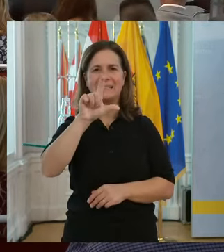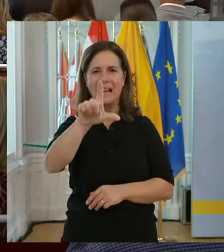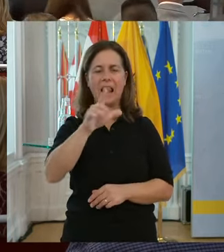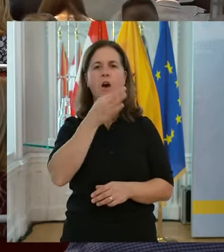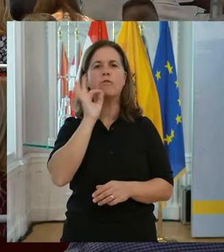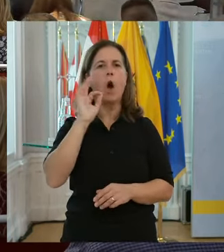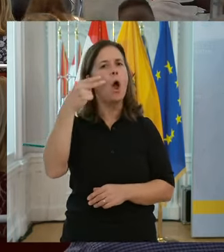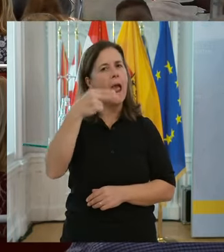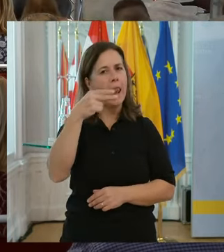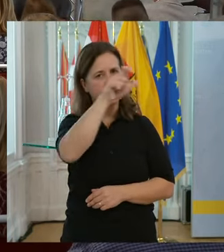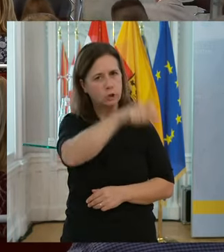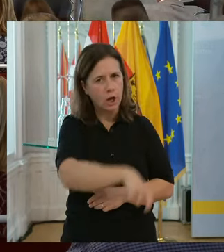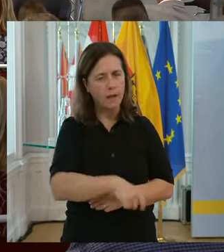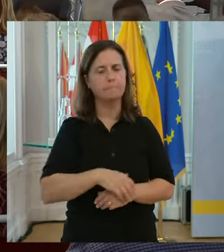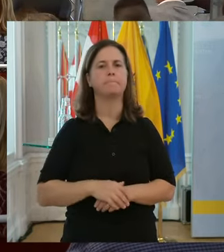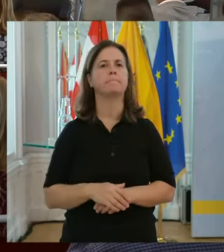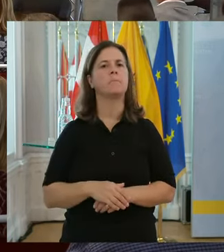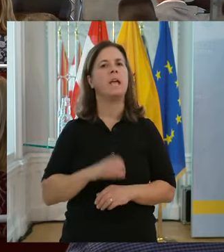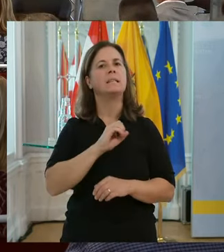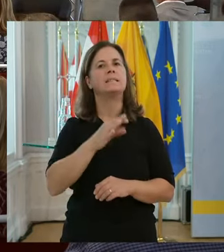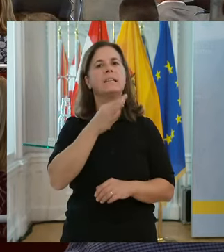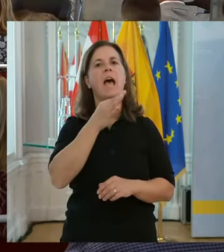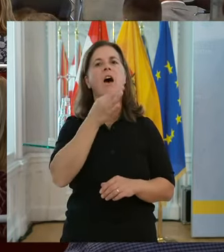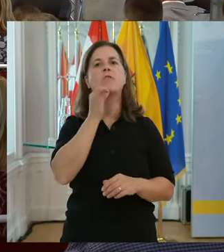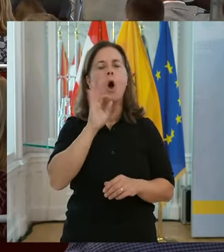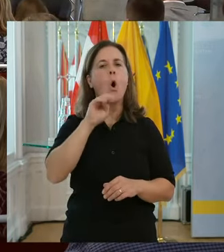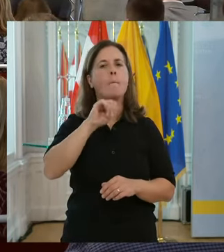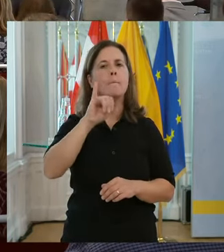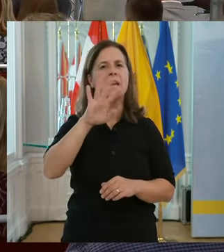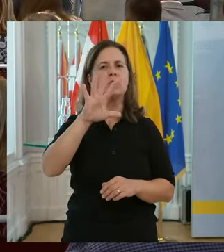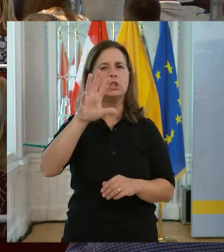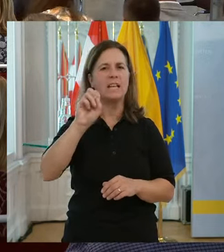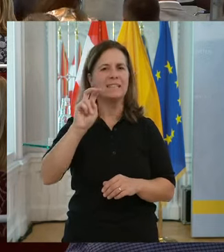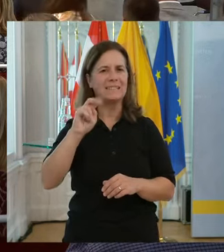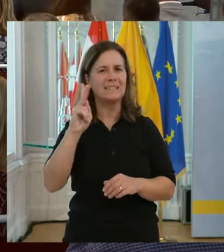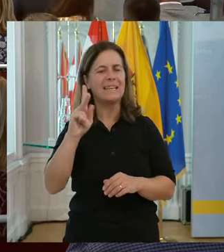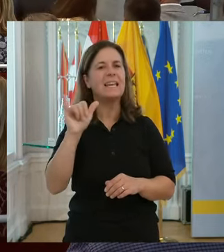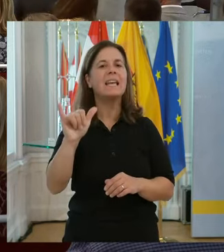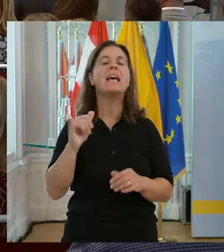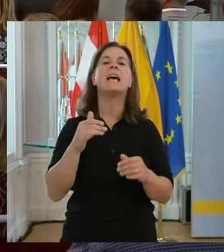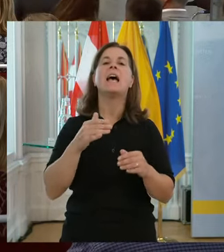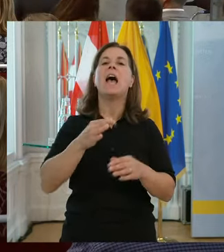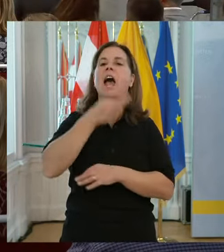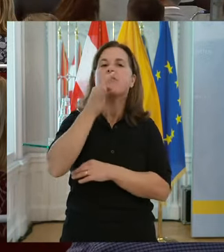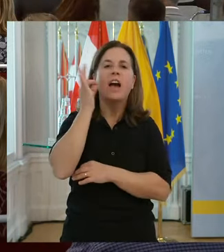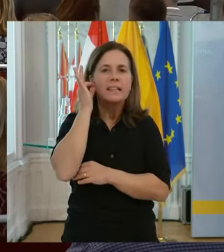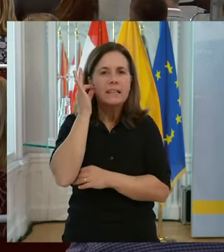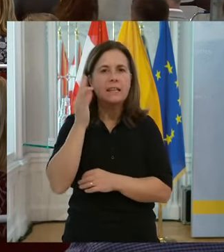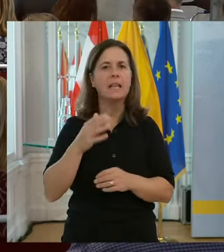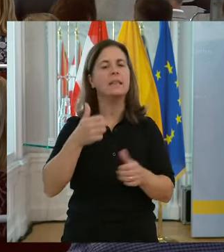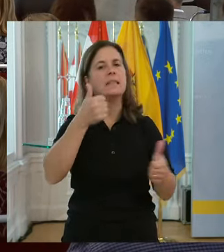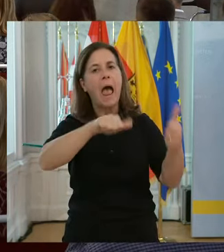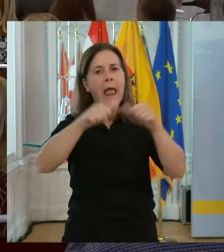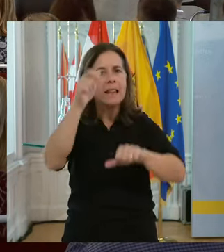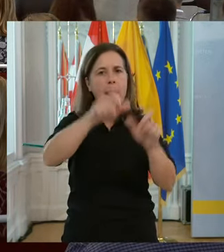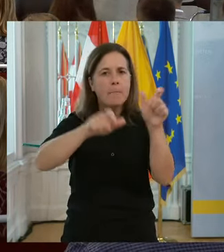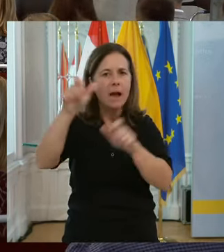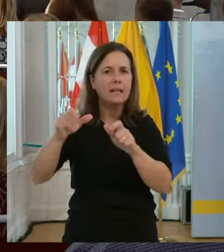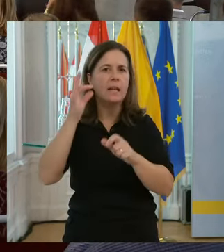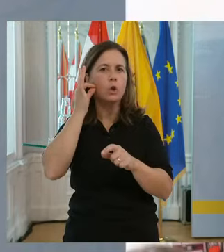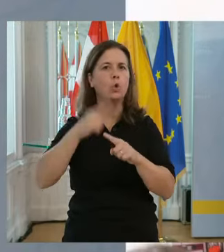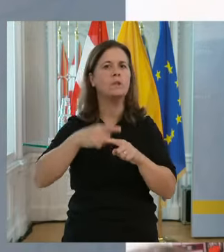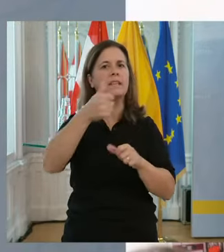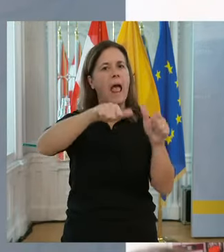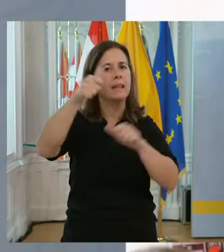Frau Herrlitschka, sehr geehrte Frau Mischenski, sehr geehrte Referentinnen, liebe Teilnehmerinnen und Teilnehmer aus